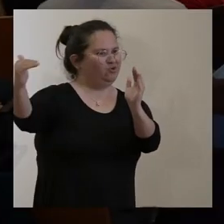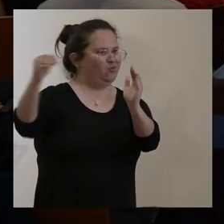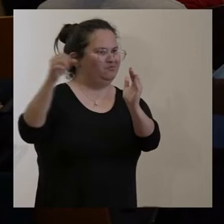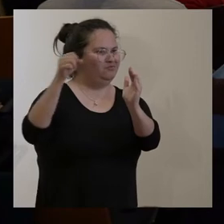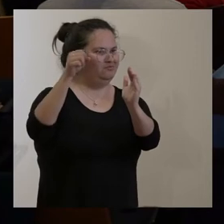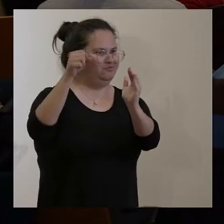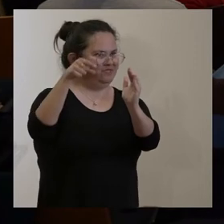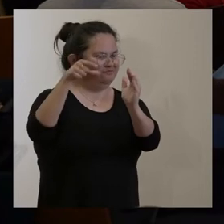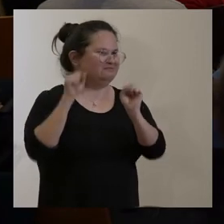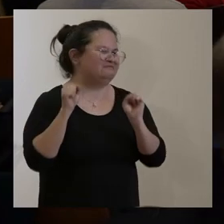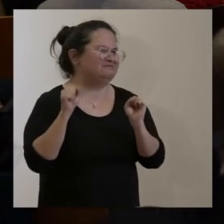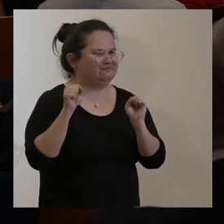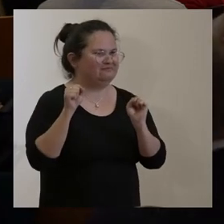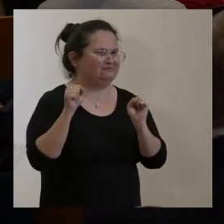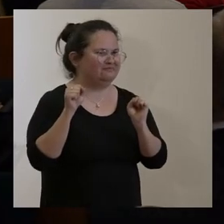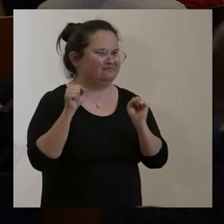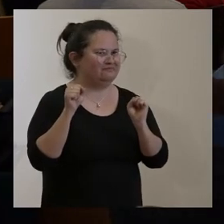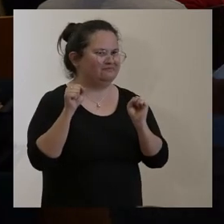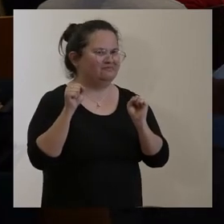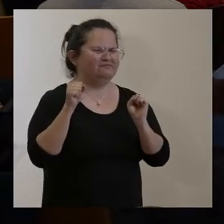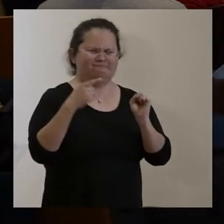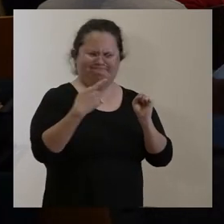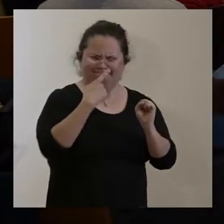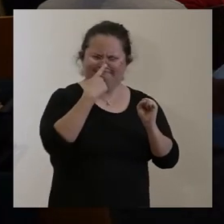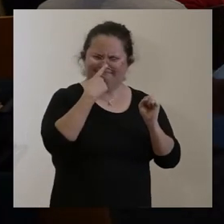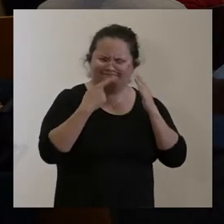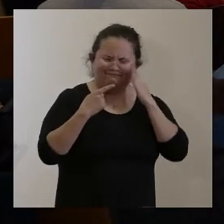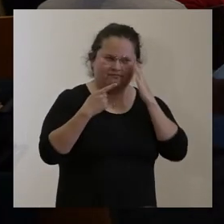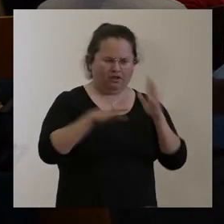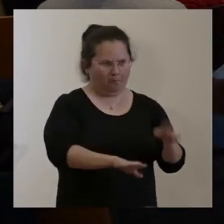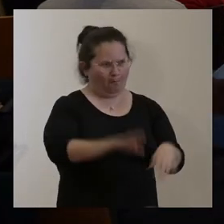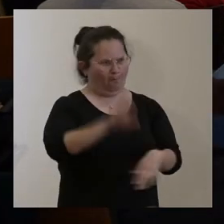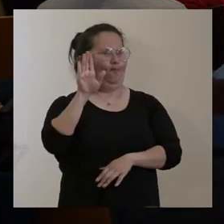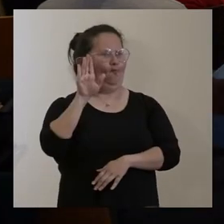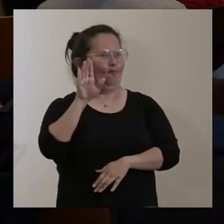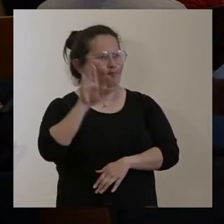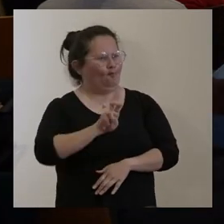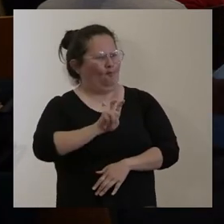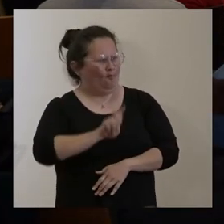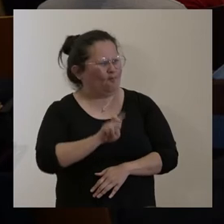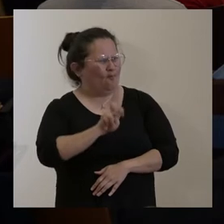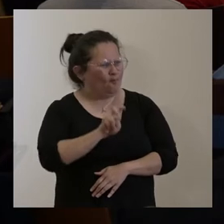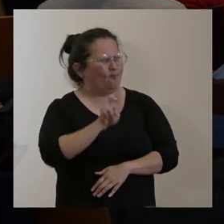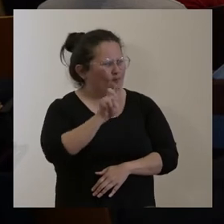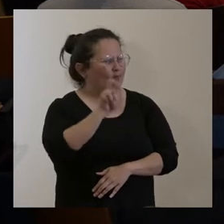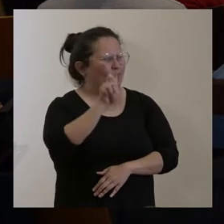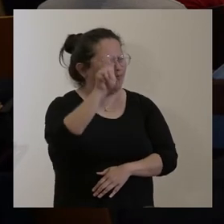En tout cas, la raideur pour grimper sur le plateau est certaine.